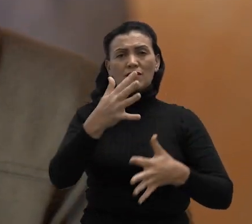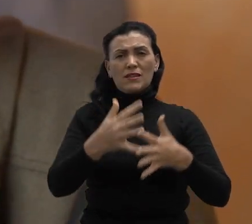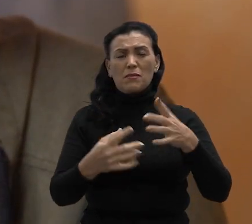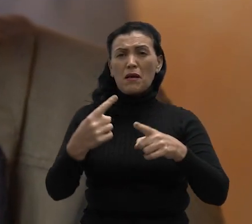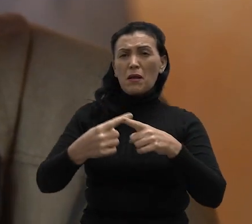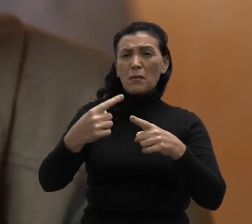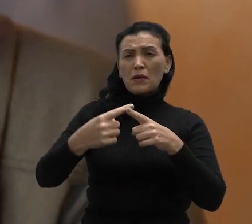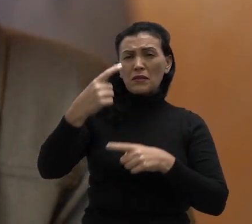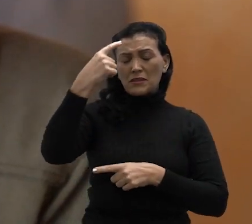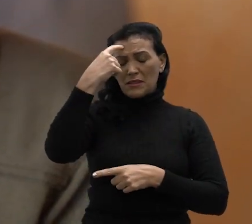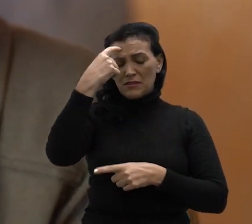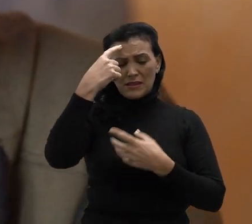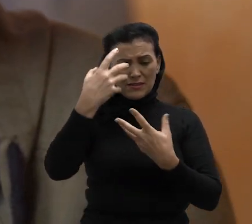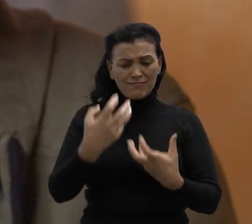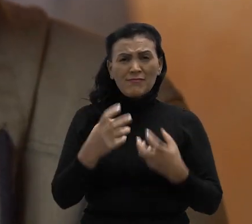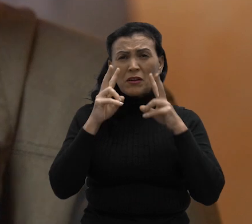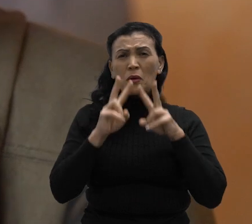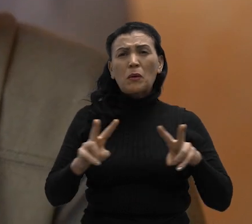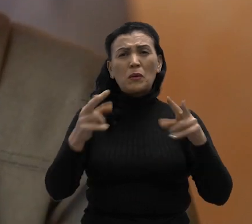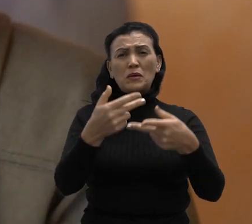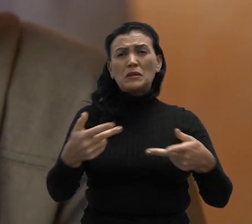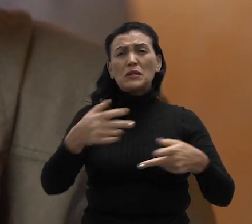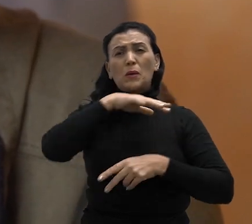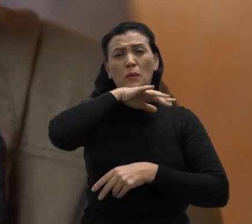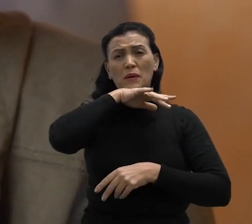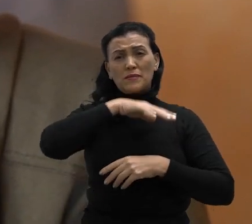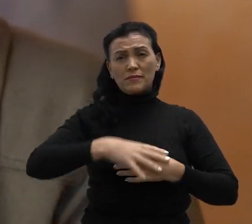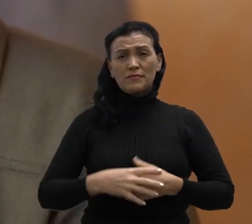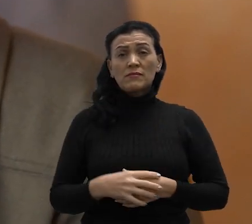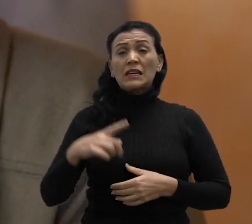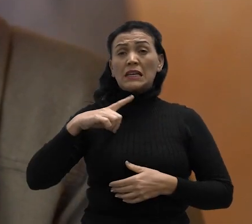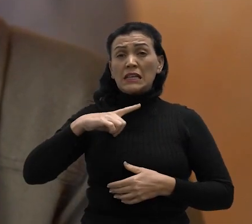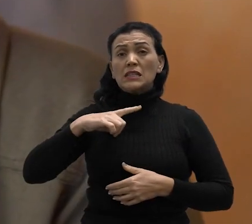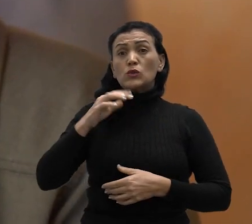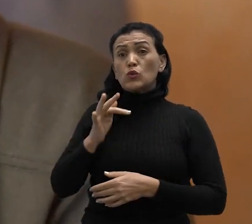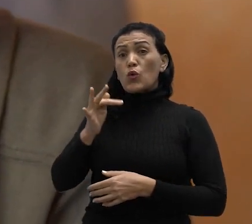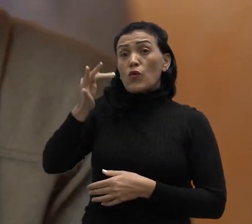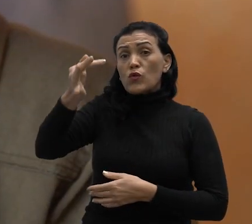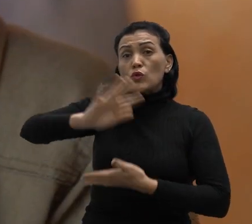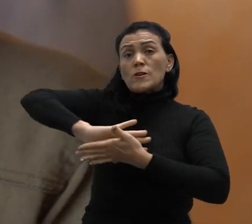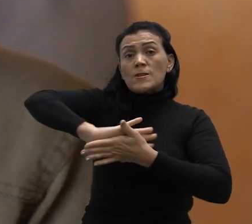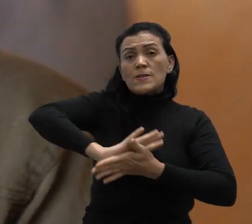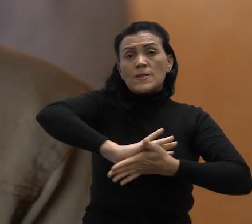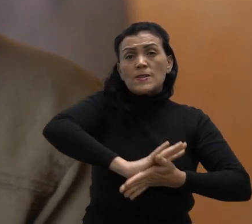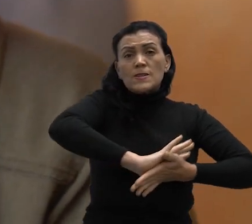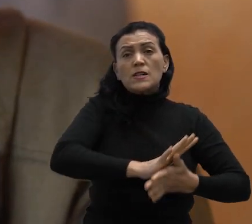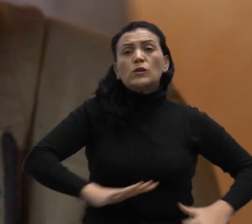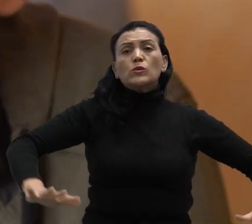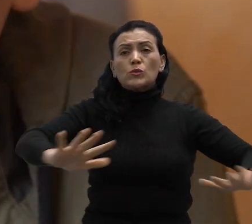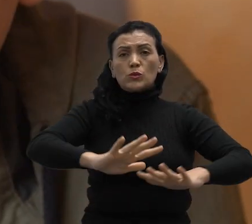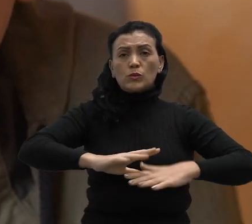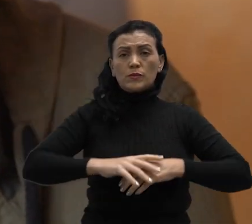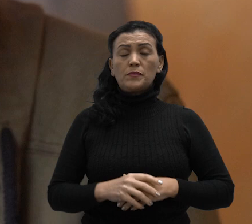أشياء بنفعش تشوفها. وتاني حاجة دمر مستقبل شامل، تعرفش تفكر، بصير